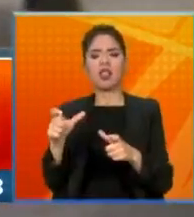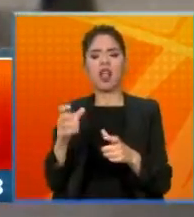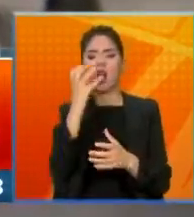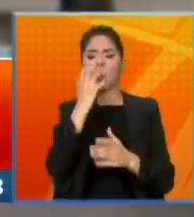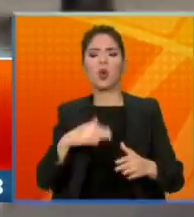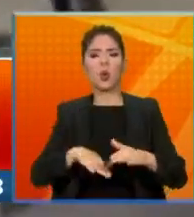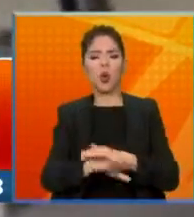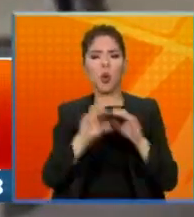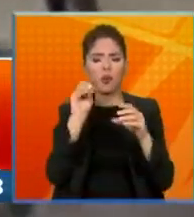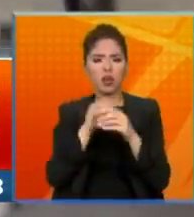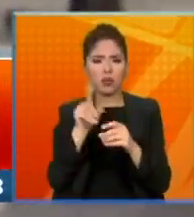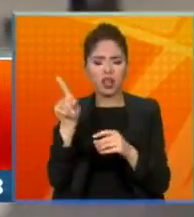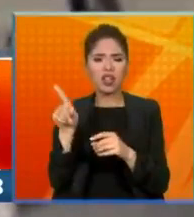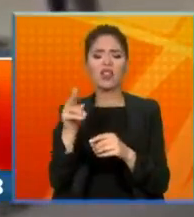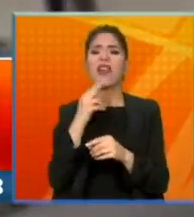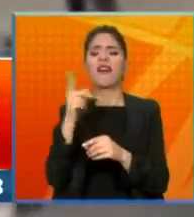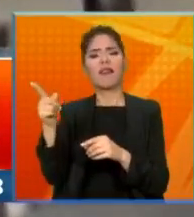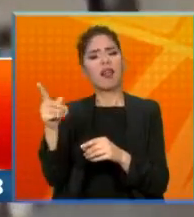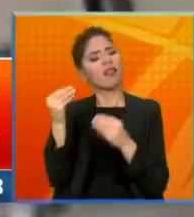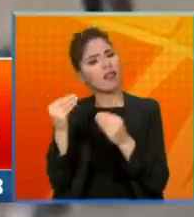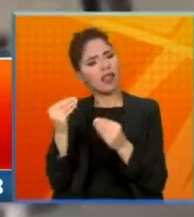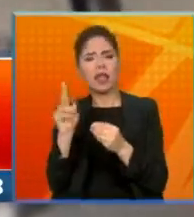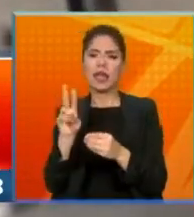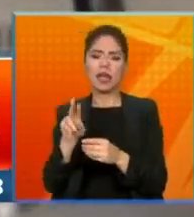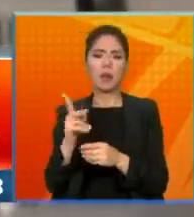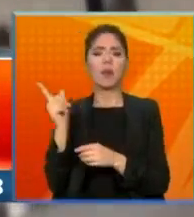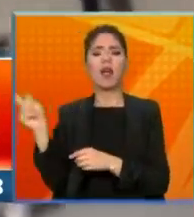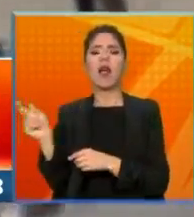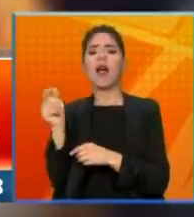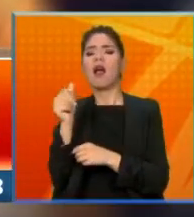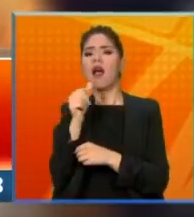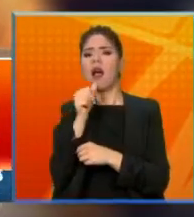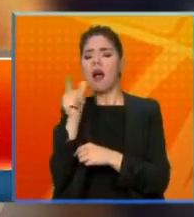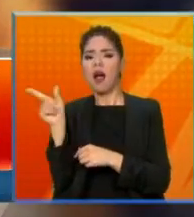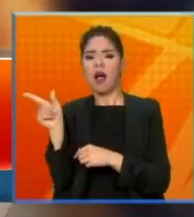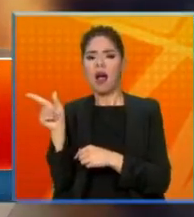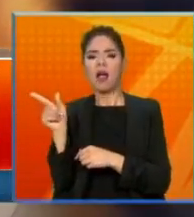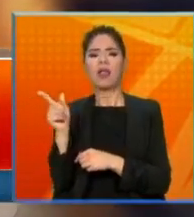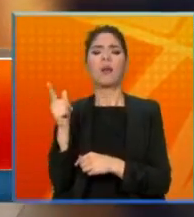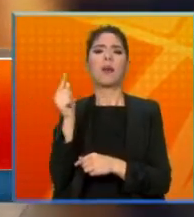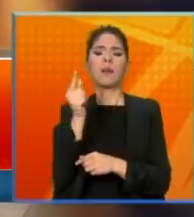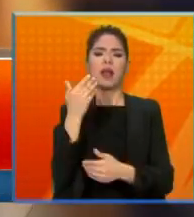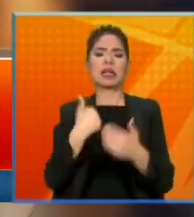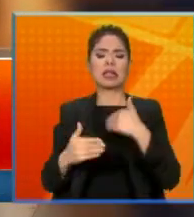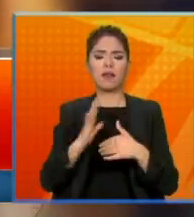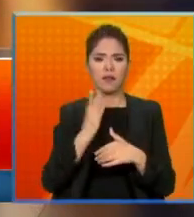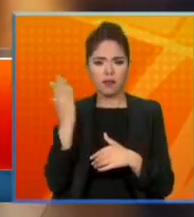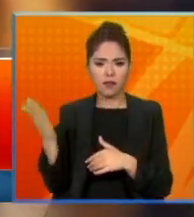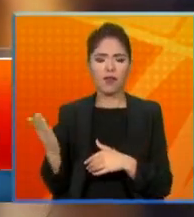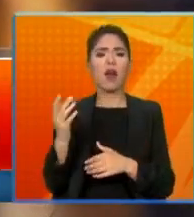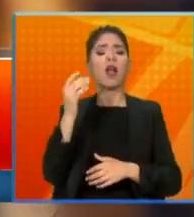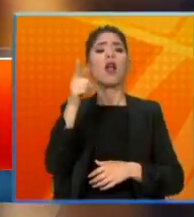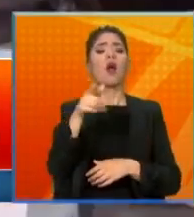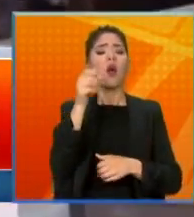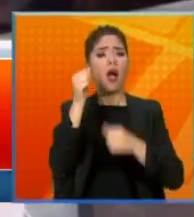Yoğun bakım servisindeki genç kadının durumu iyiye gidiyor. Bergehan Bulgurcu da kazayı hafif sıyrıklarla atlattı. Alkollü direksiyon